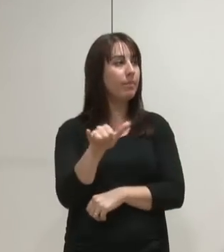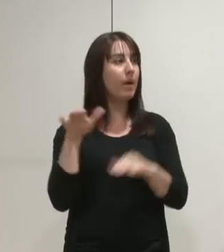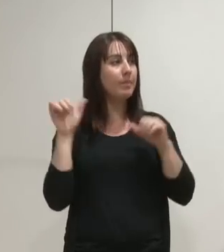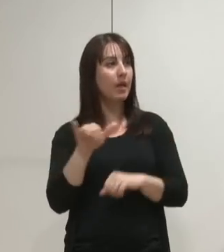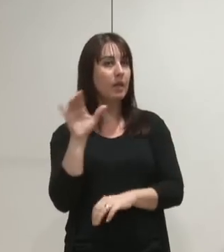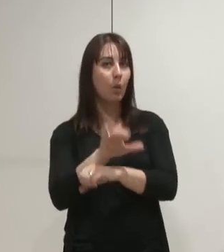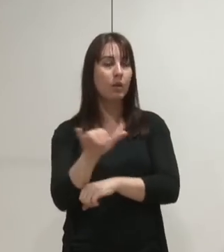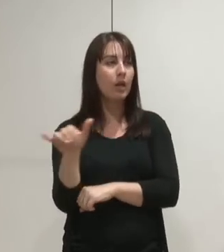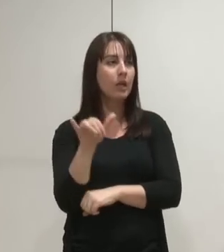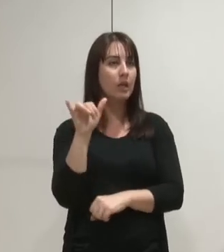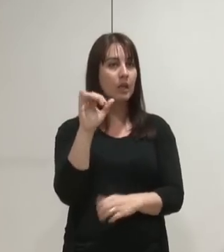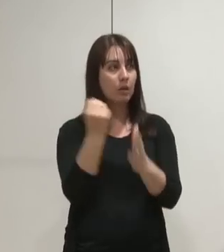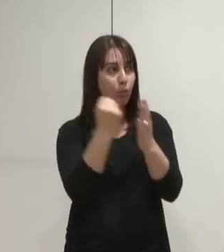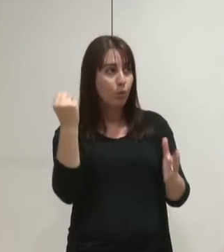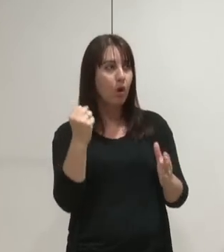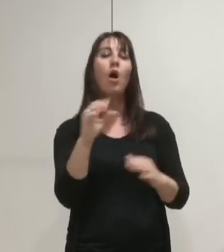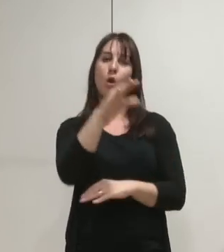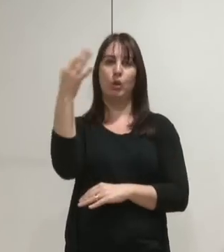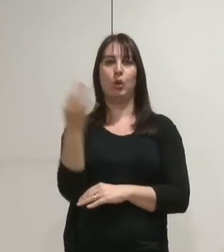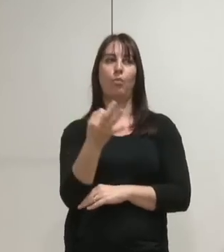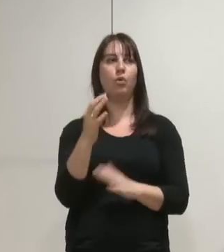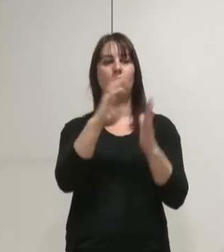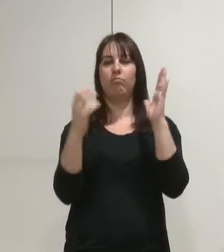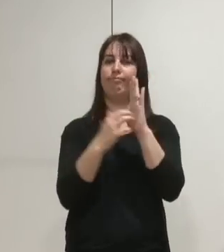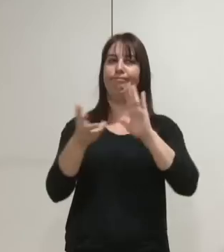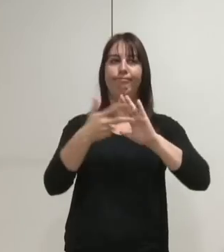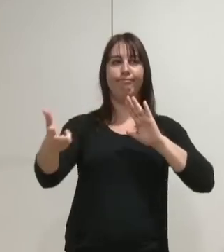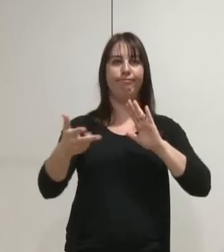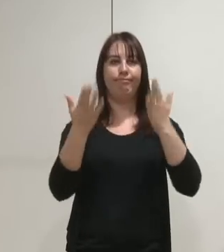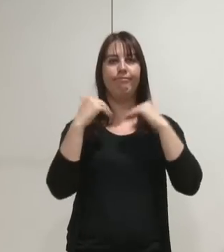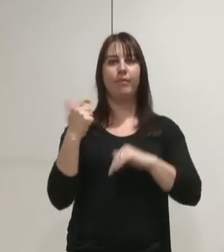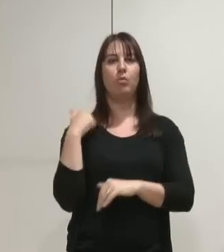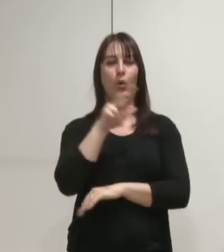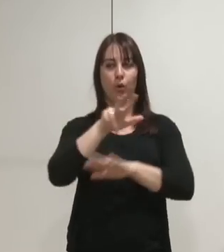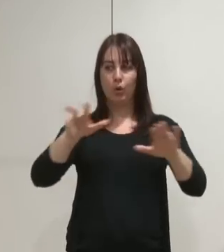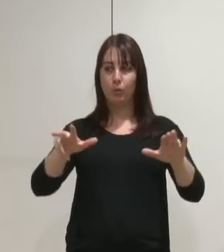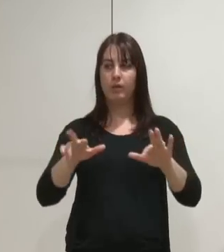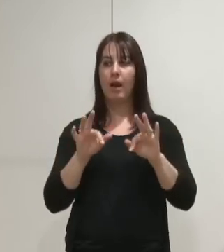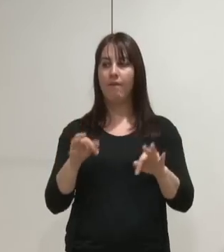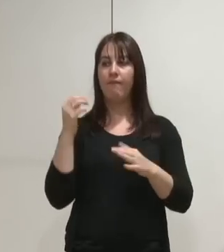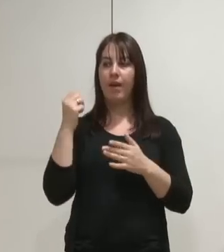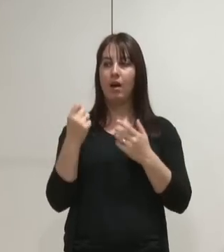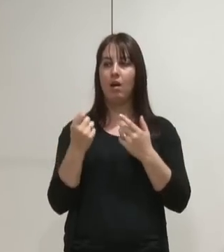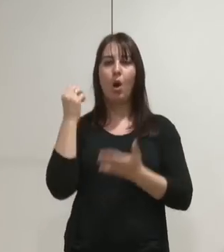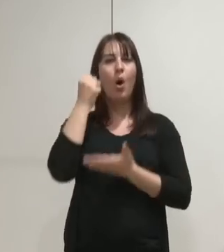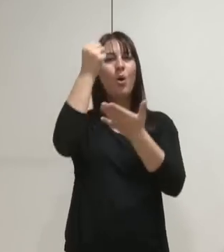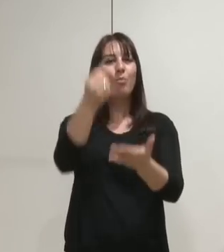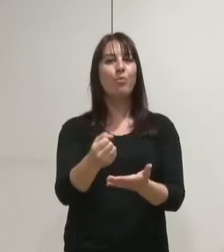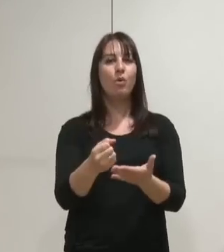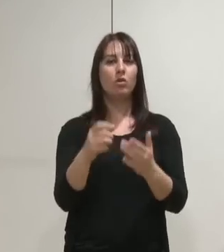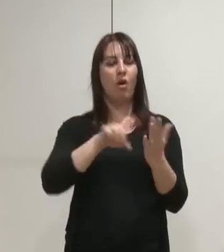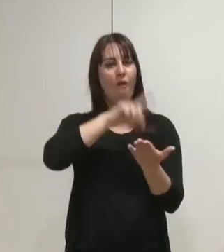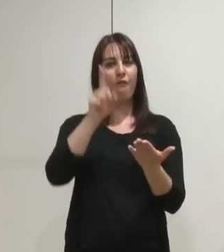contre qui est pour unanimité délibération adoptée la 38 il s'agit de bourse dans le cadre du fond initiative